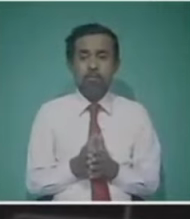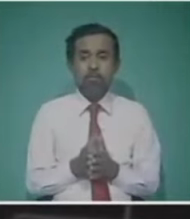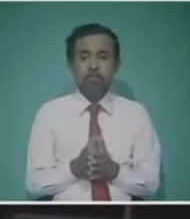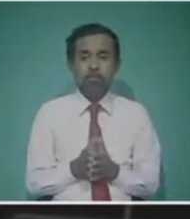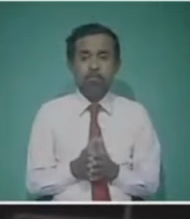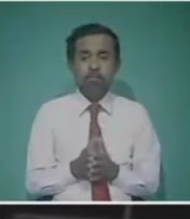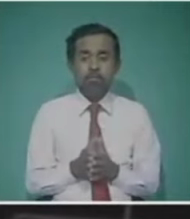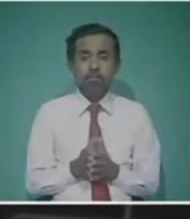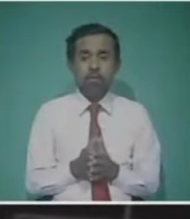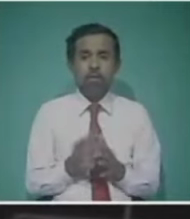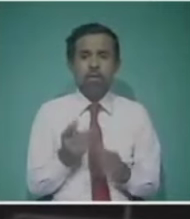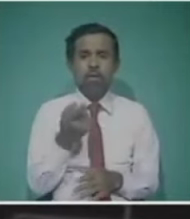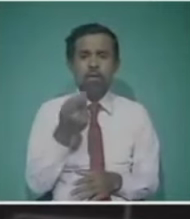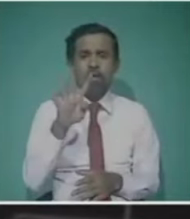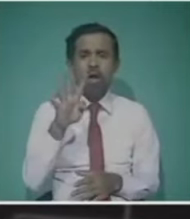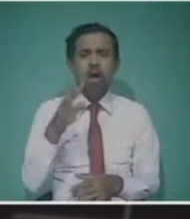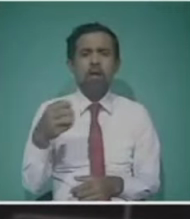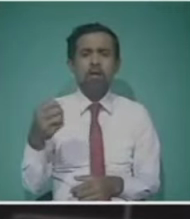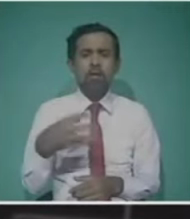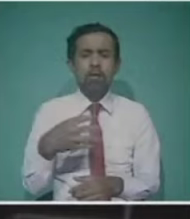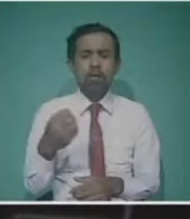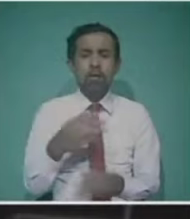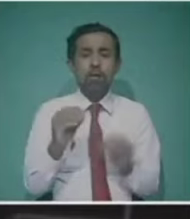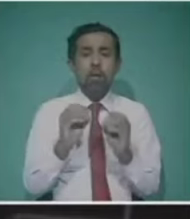16ஆம் தேதியிலே 10ஆம் பக்கத்திலே ஒரு செய்தியை